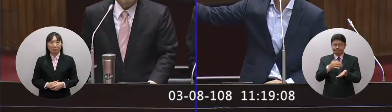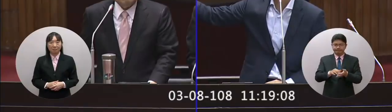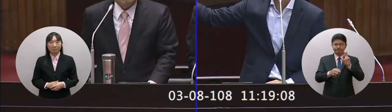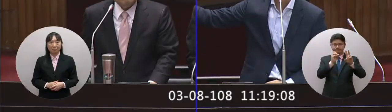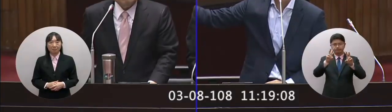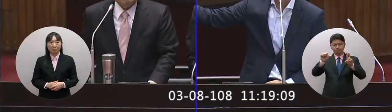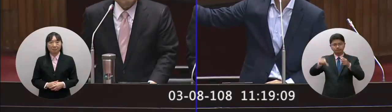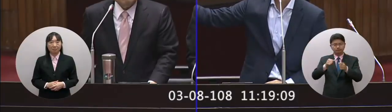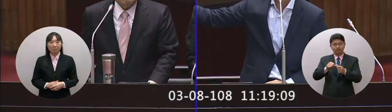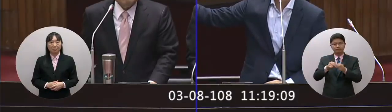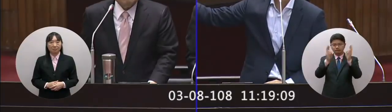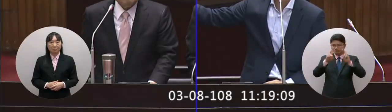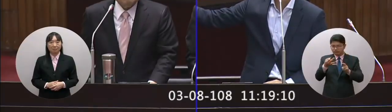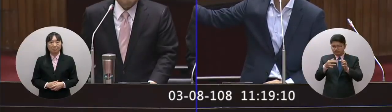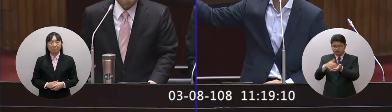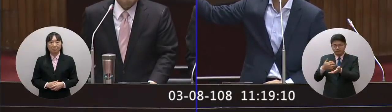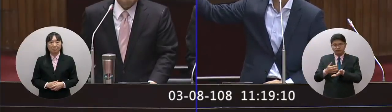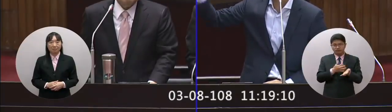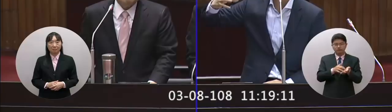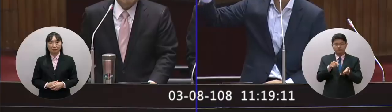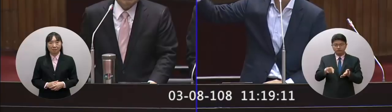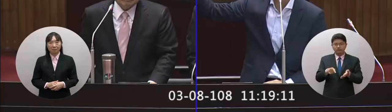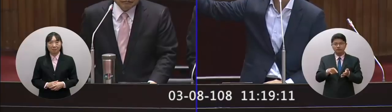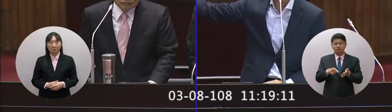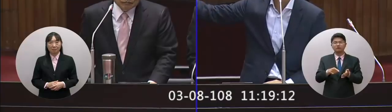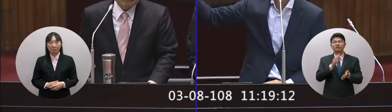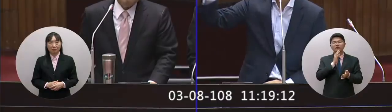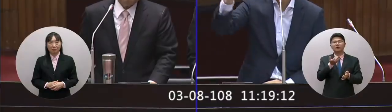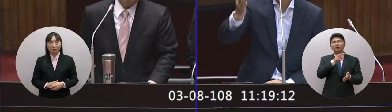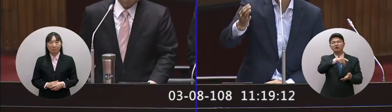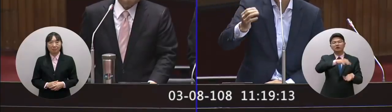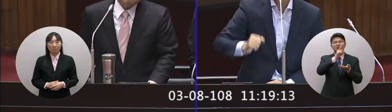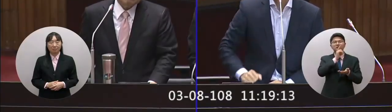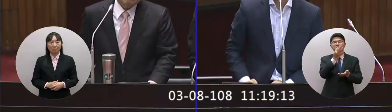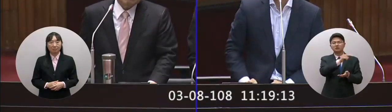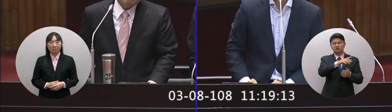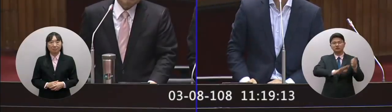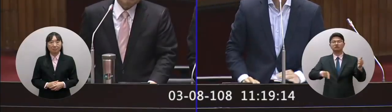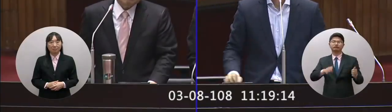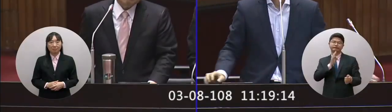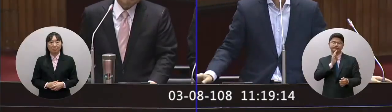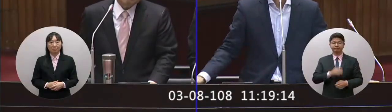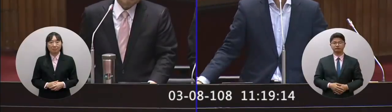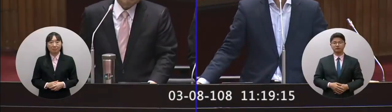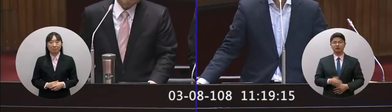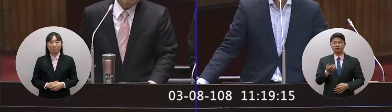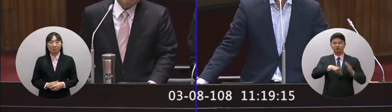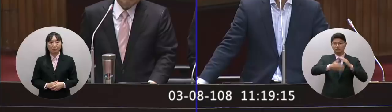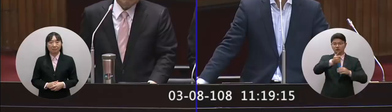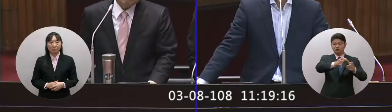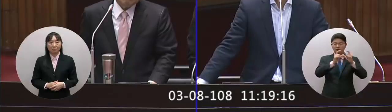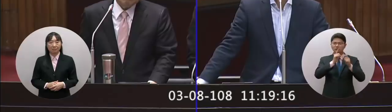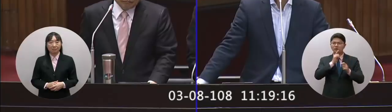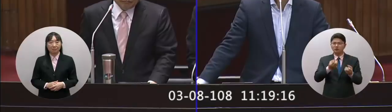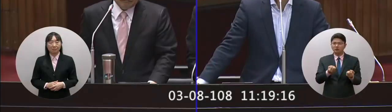2025电价的基础，势必有可能未来联动会影响。那关于电价，院长刚答不